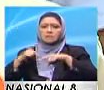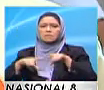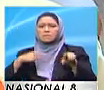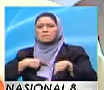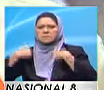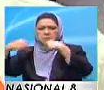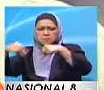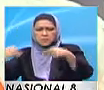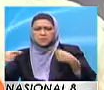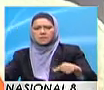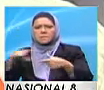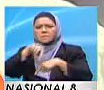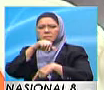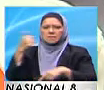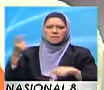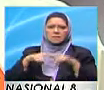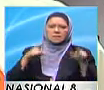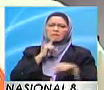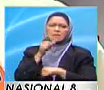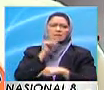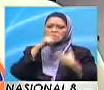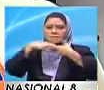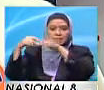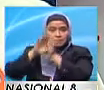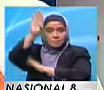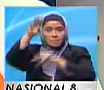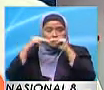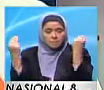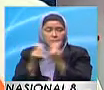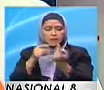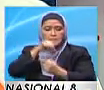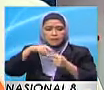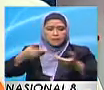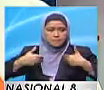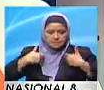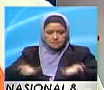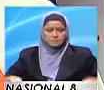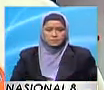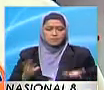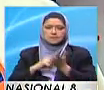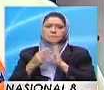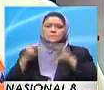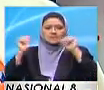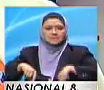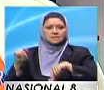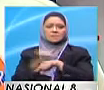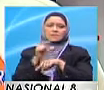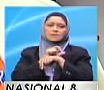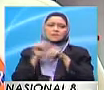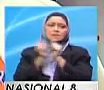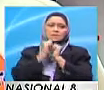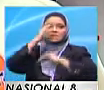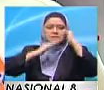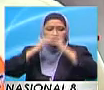dengan pembangunan masyarakat pun. Bila adanya pusat internet satu Malaysia, mereka dapat menggunakan dengan selesa. Student atau